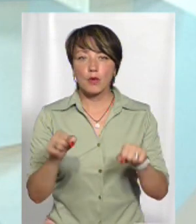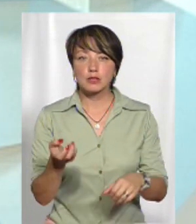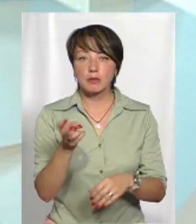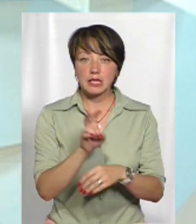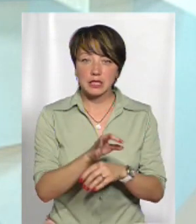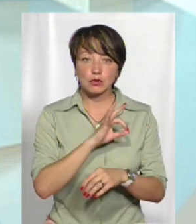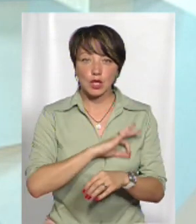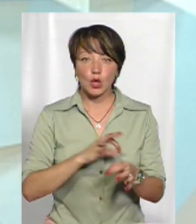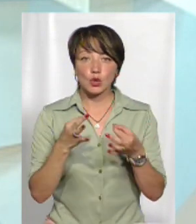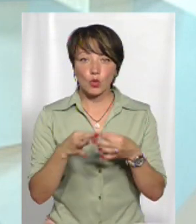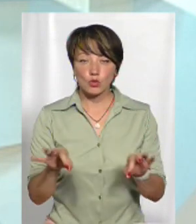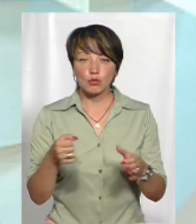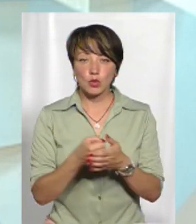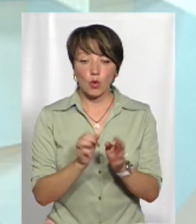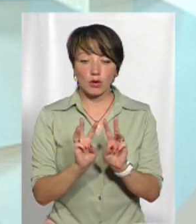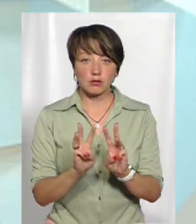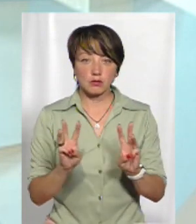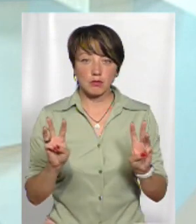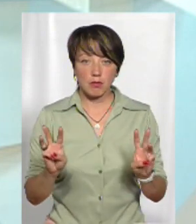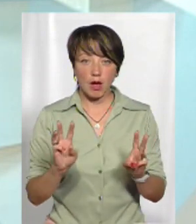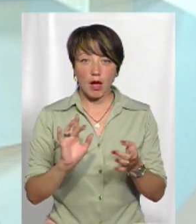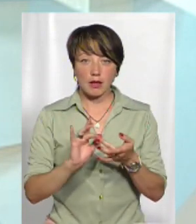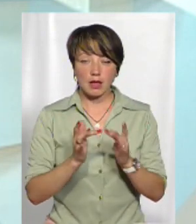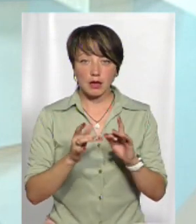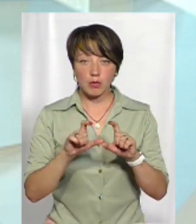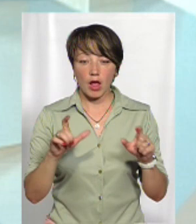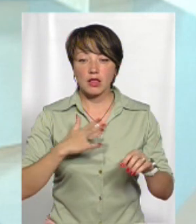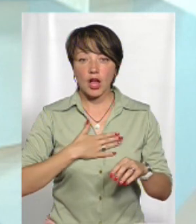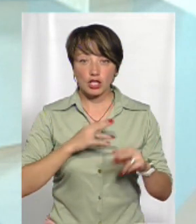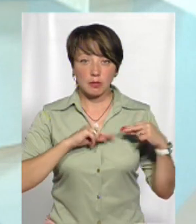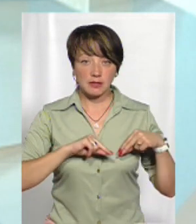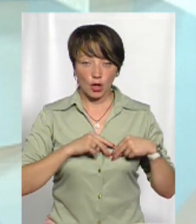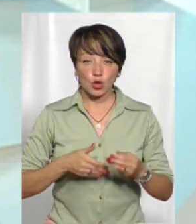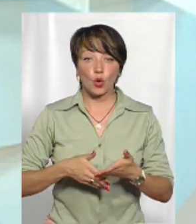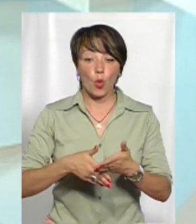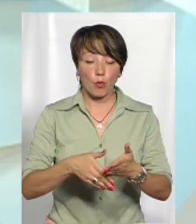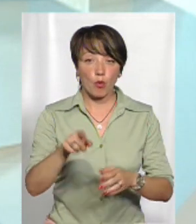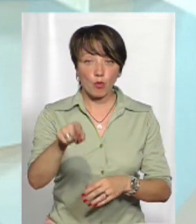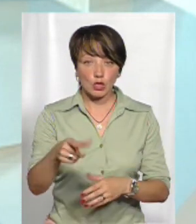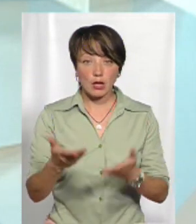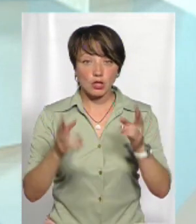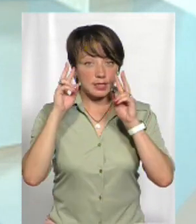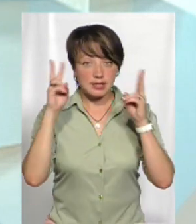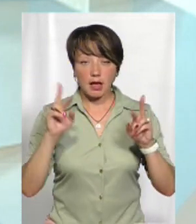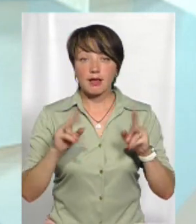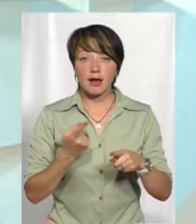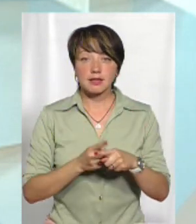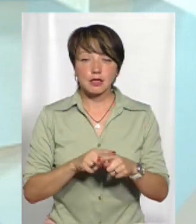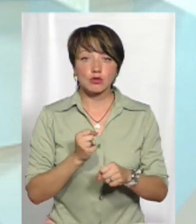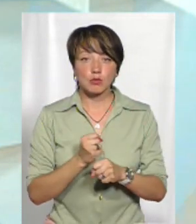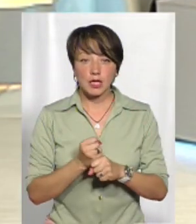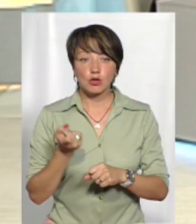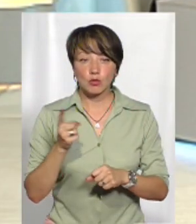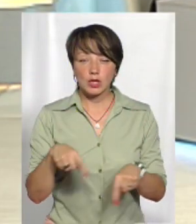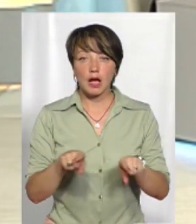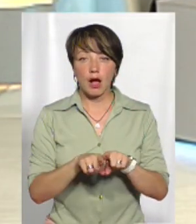і скористатися доступом до веб-порталу. Наші спеціалісти допоможуть їй в цьому, якщо вона не знає, як це зробити.